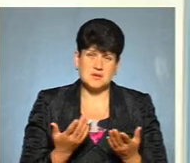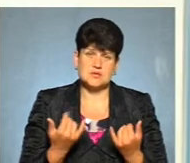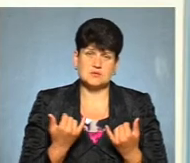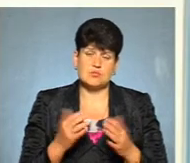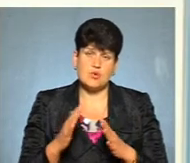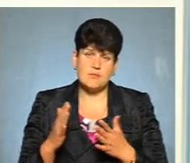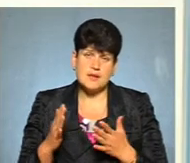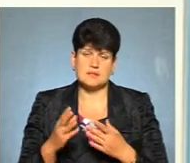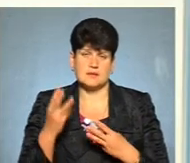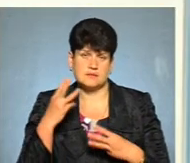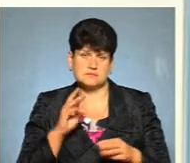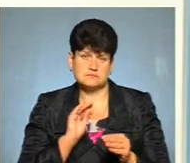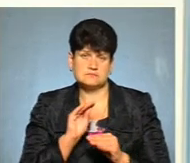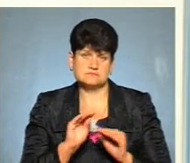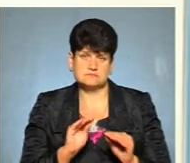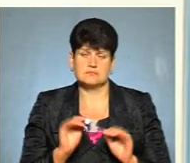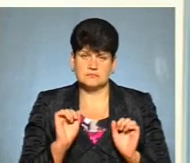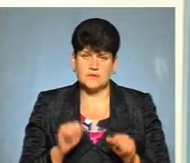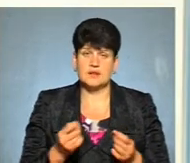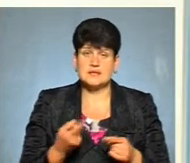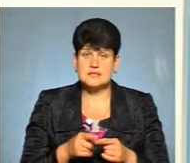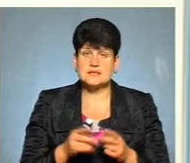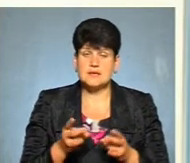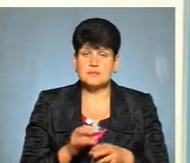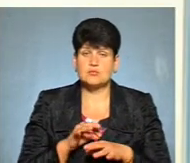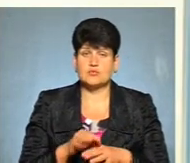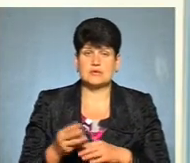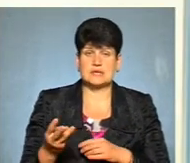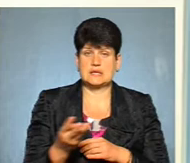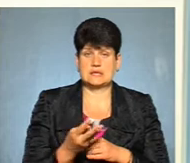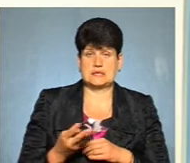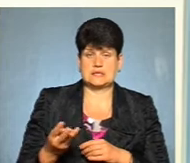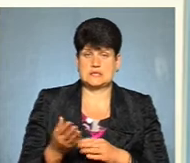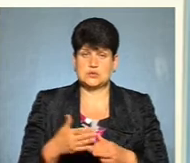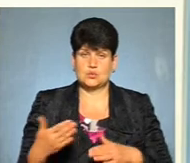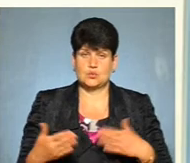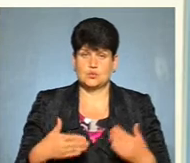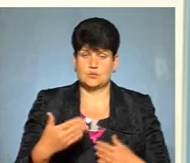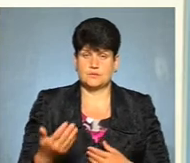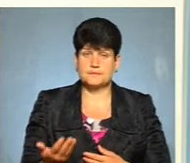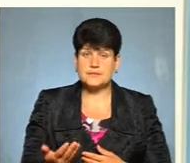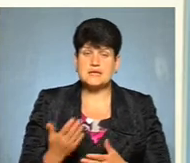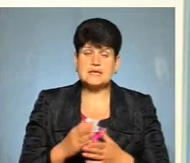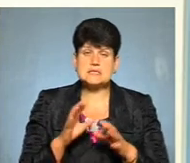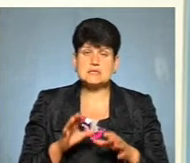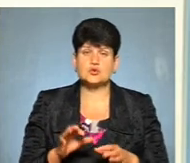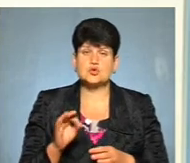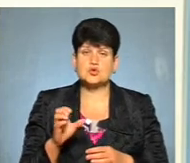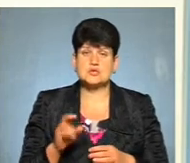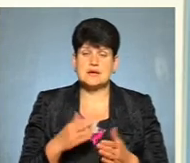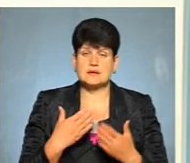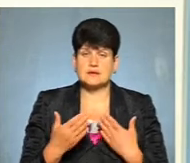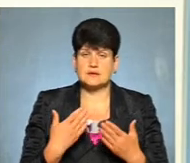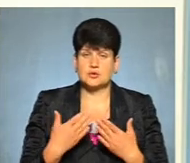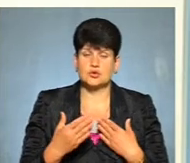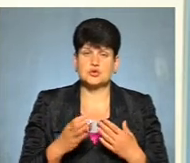треба модернізувати, але ця робота повинна проводитися на тристоронній основі. Є закон про соціальний діалог, є